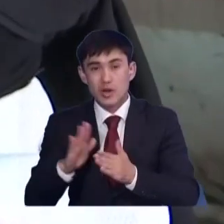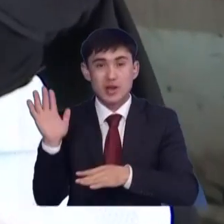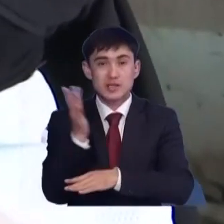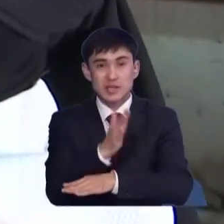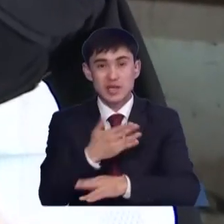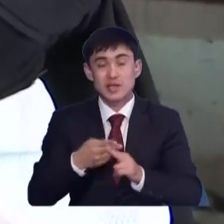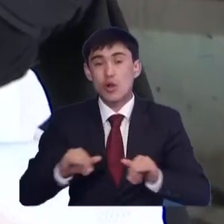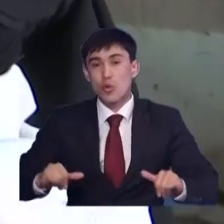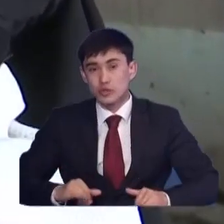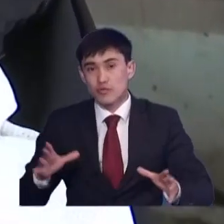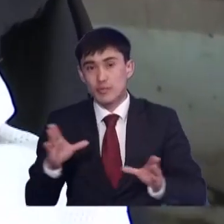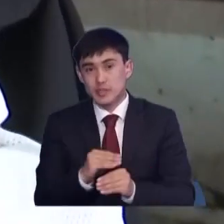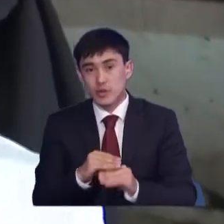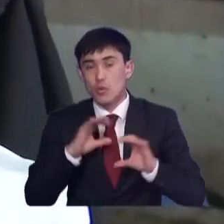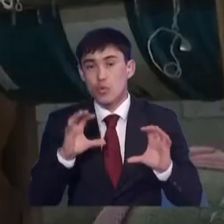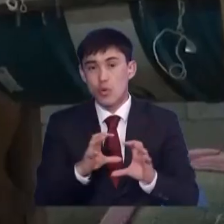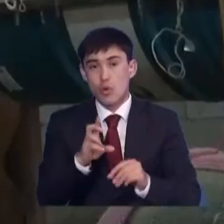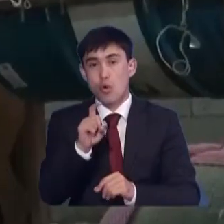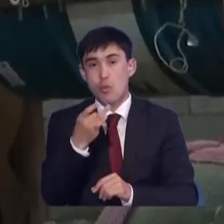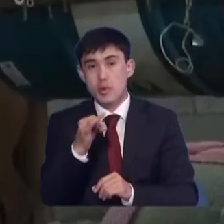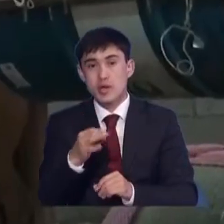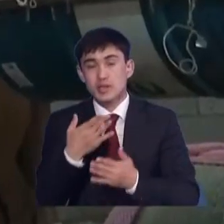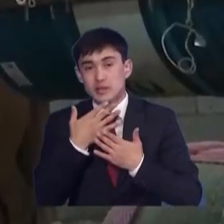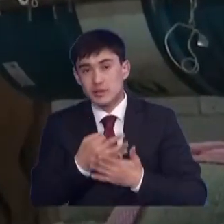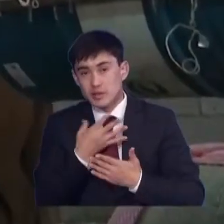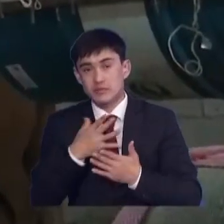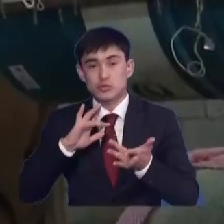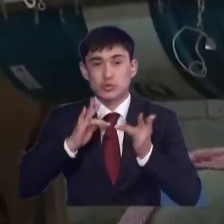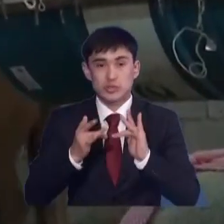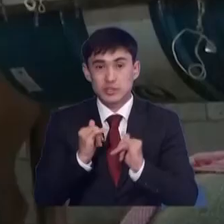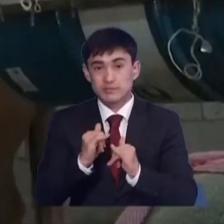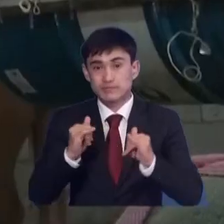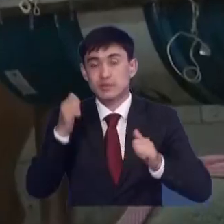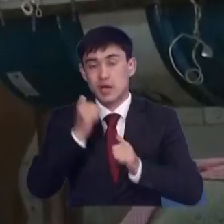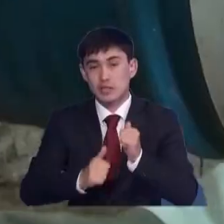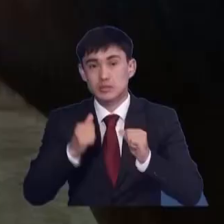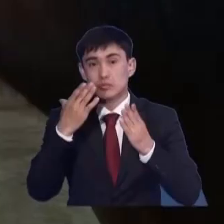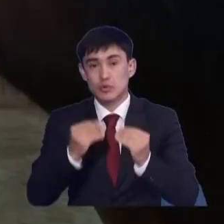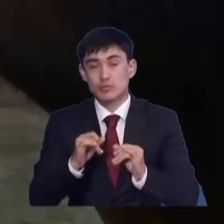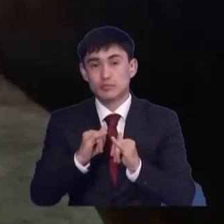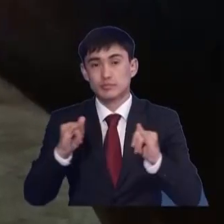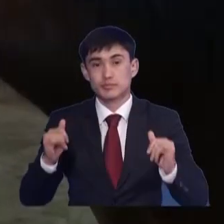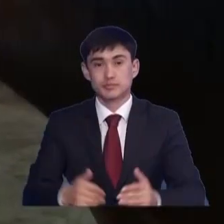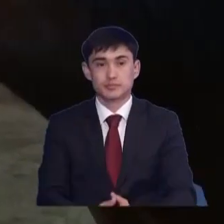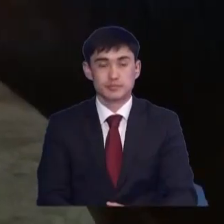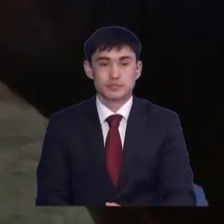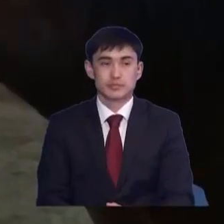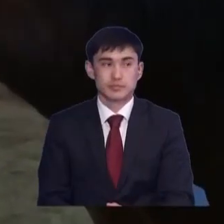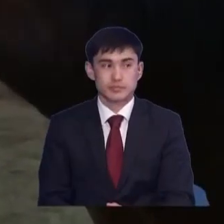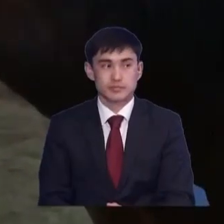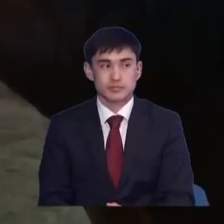являются лошади. Благодаря своему хобби популярность наездницы в социальных сетях растет с каждым днем.